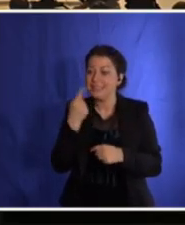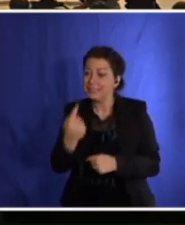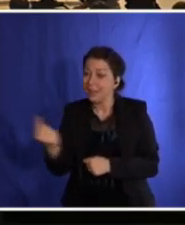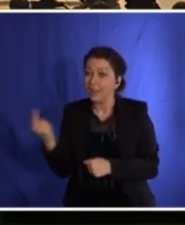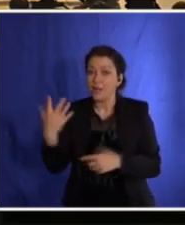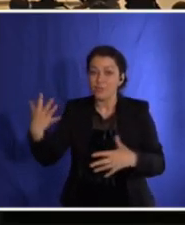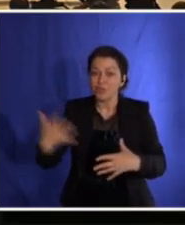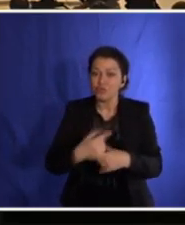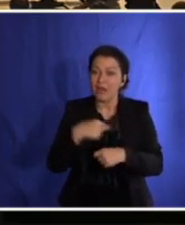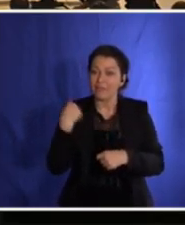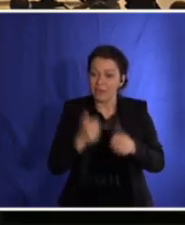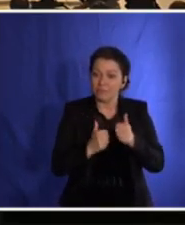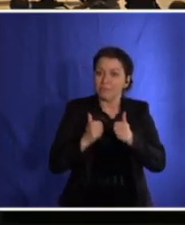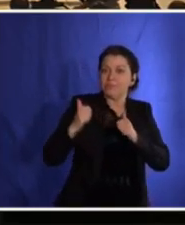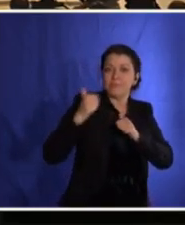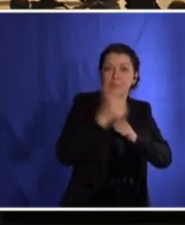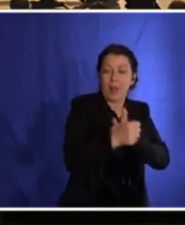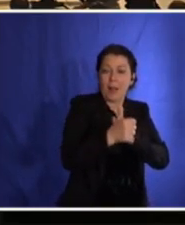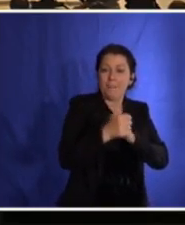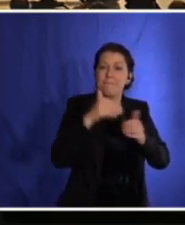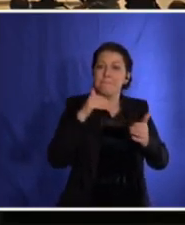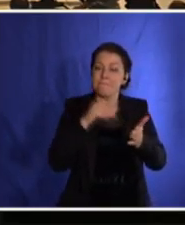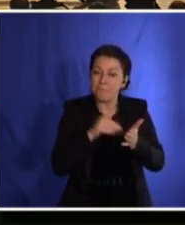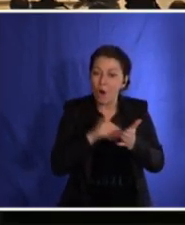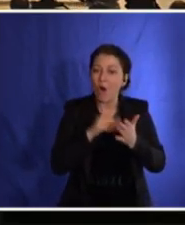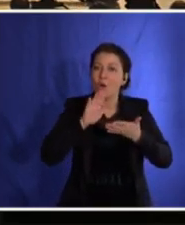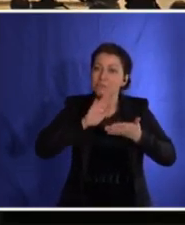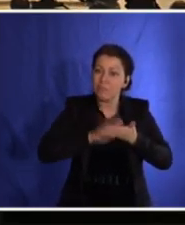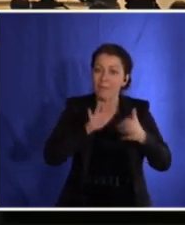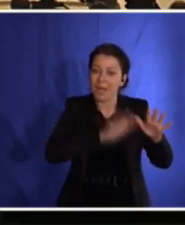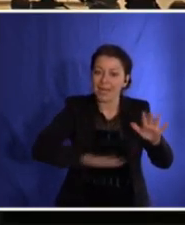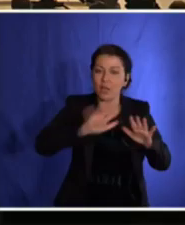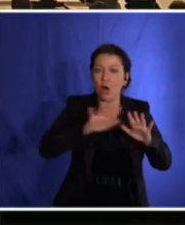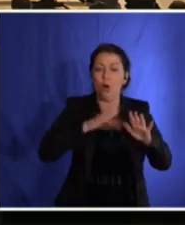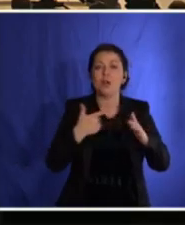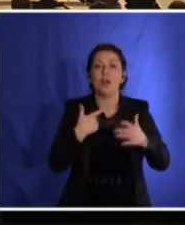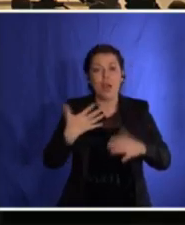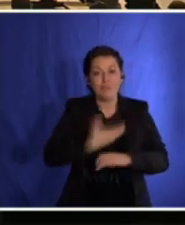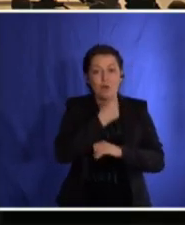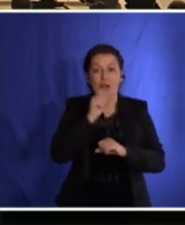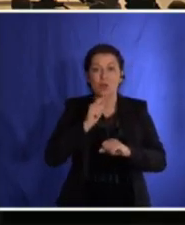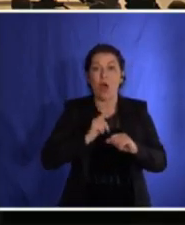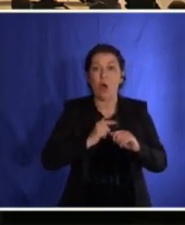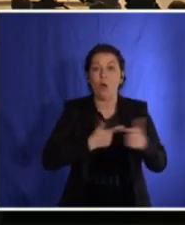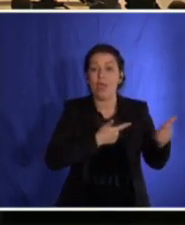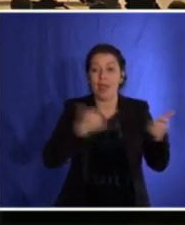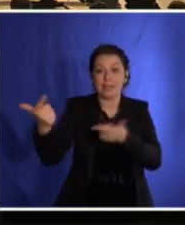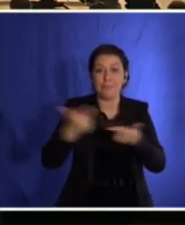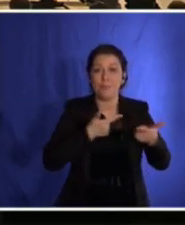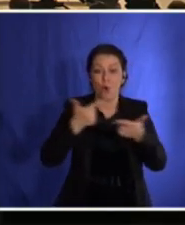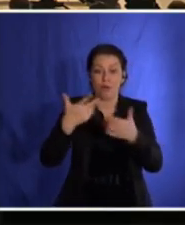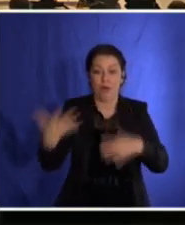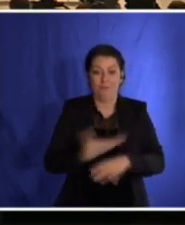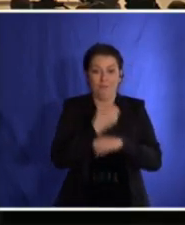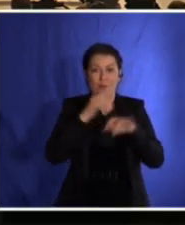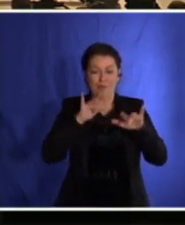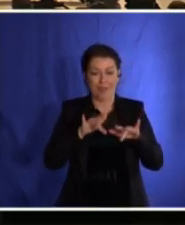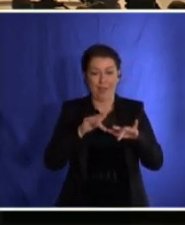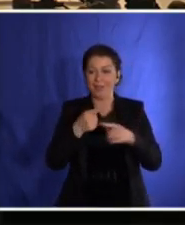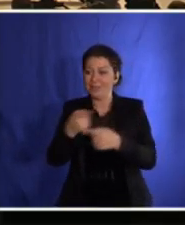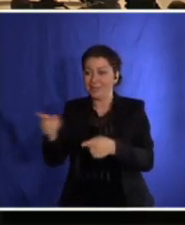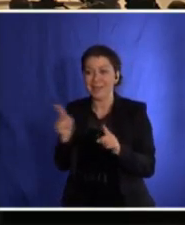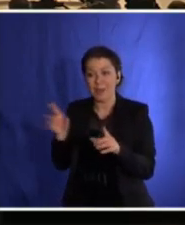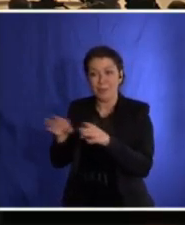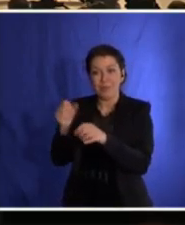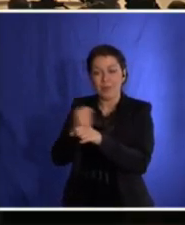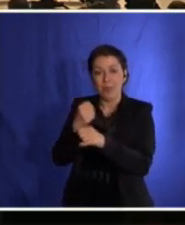brauchen, um erfolgreich in der Region und erfolgreich in Export zu sein. Sie sind innovativ, sie haben